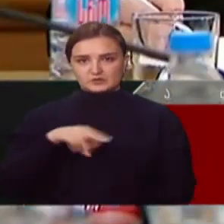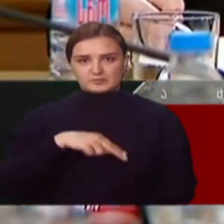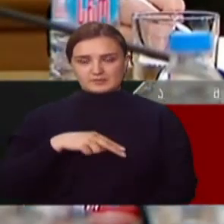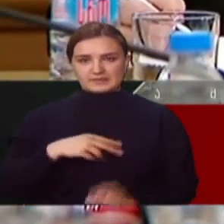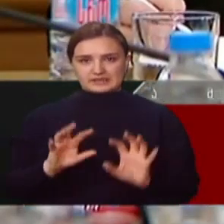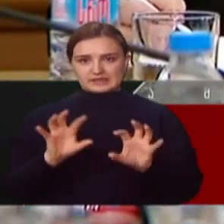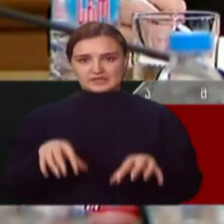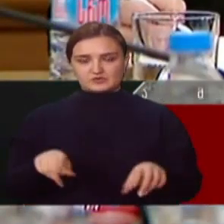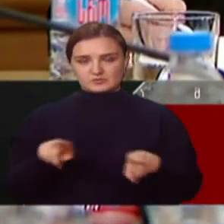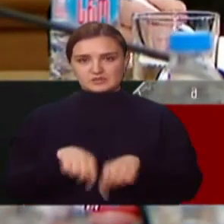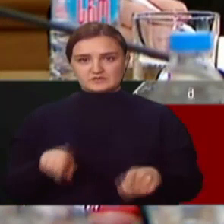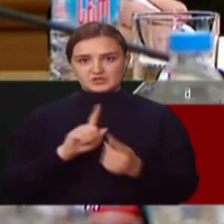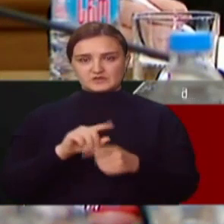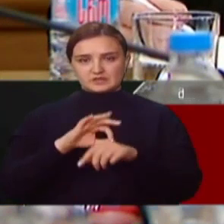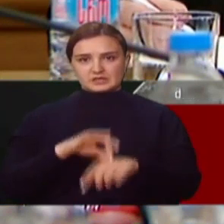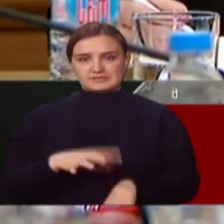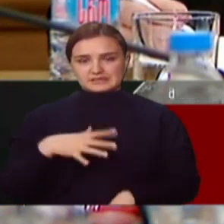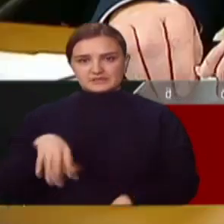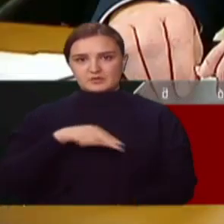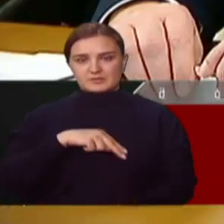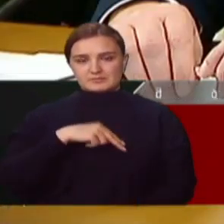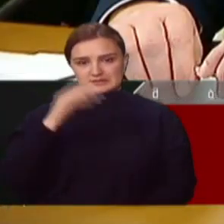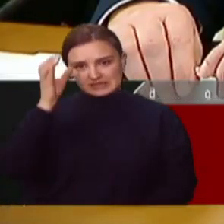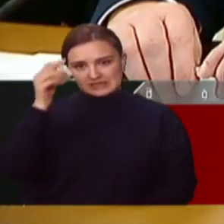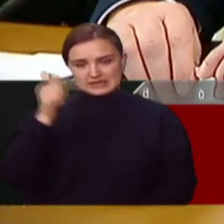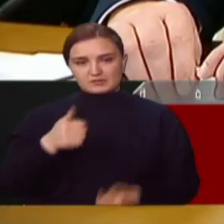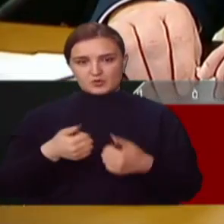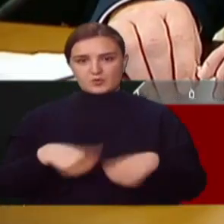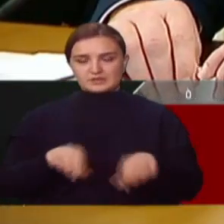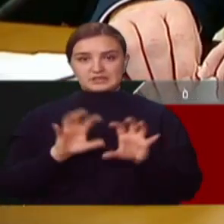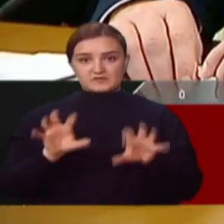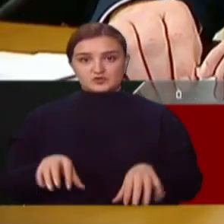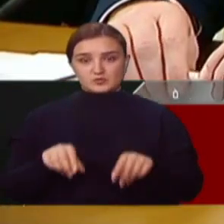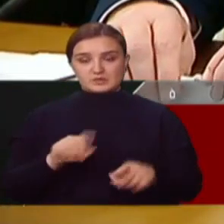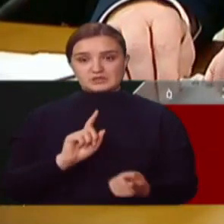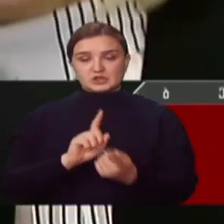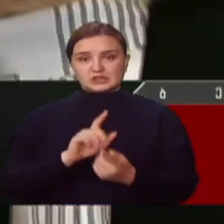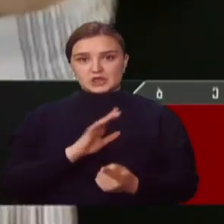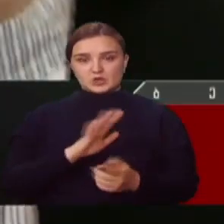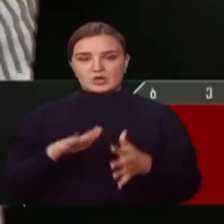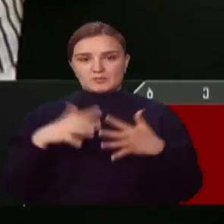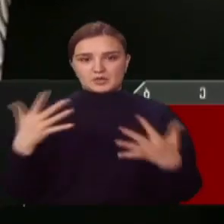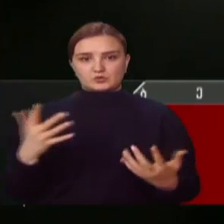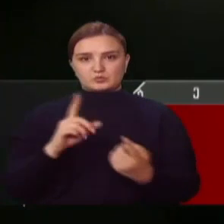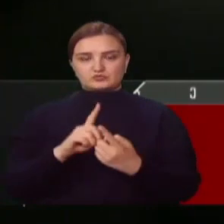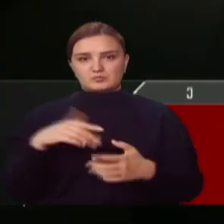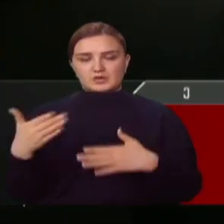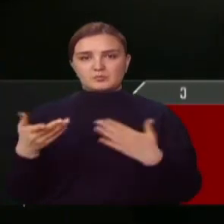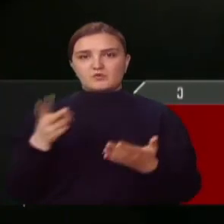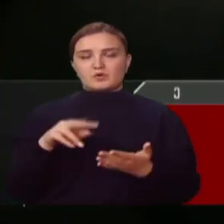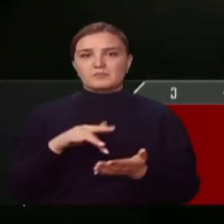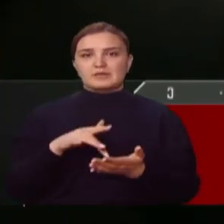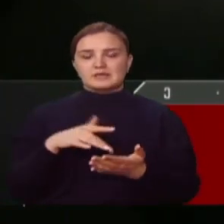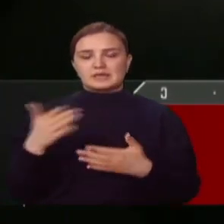პარლამენტის თავმჯდომარე, ასევე შეხვედრა გაიმართა საქართველოს პარლამენტის განათლების კომიტეტის თავმჯდომარესთან. შედგა გაფართოებული შეხვედრაც მხარეებმა ორმხრივი